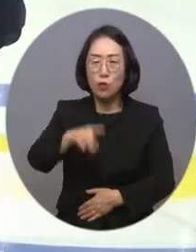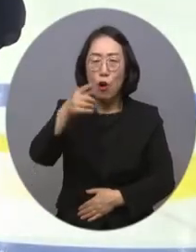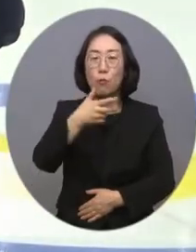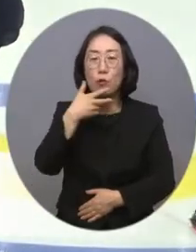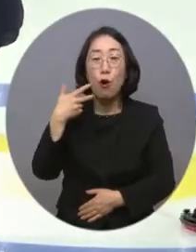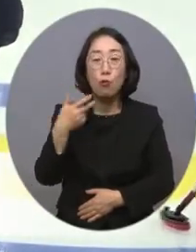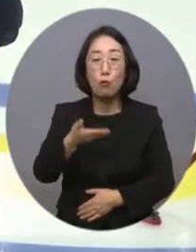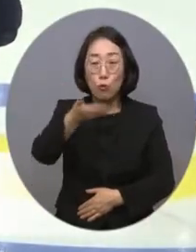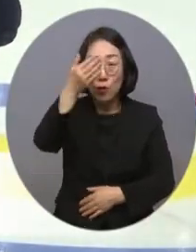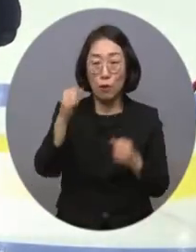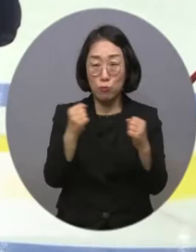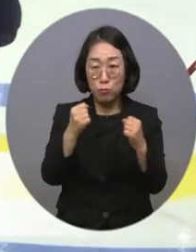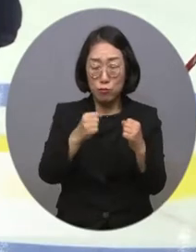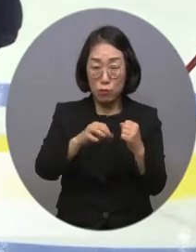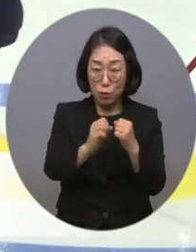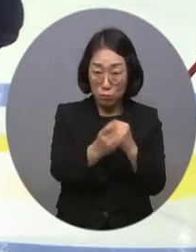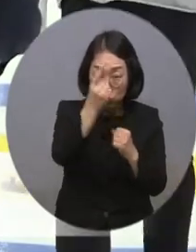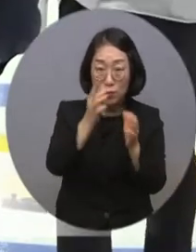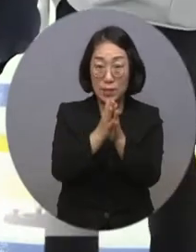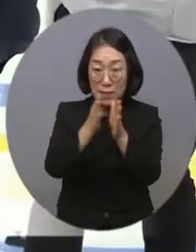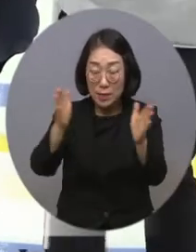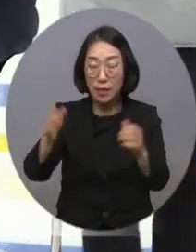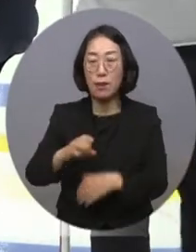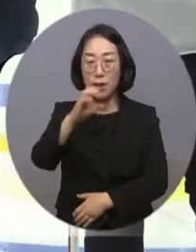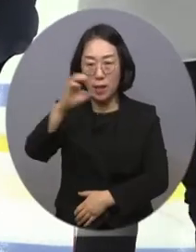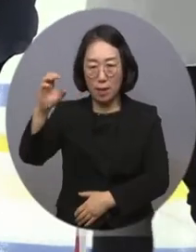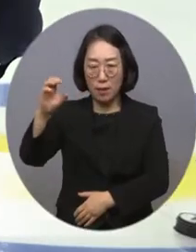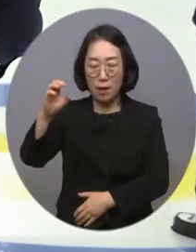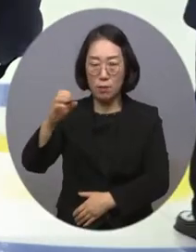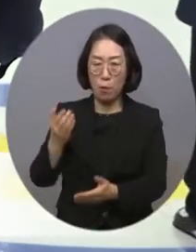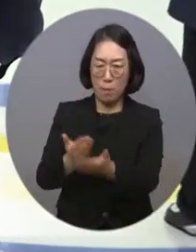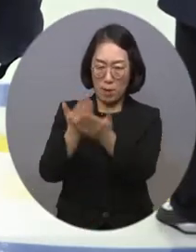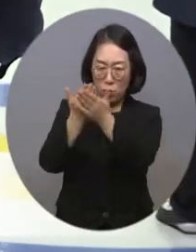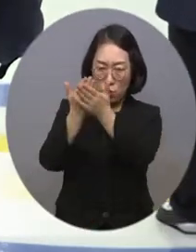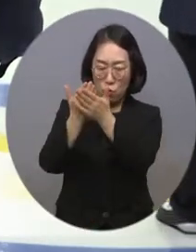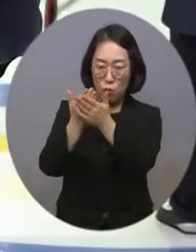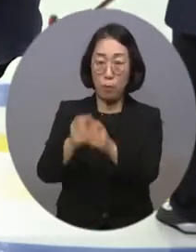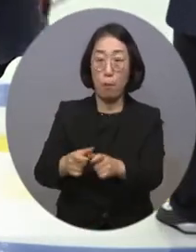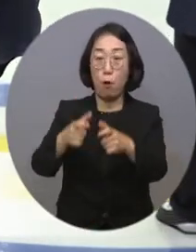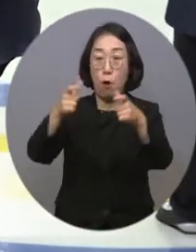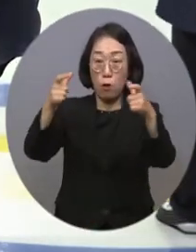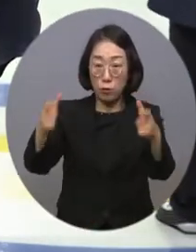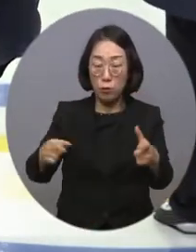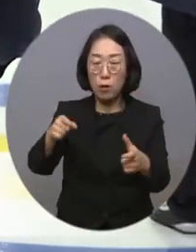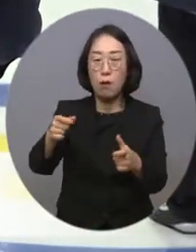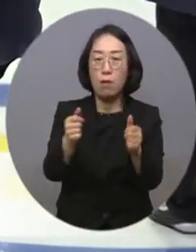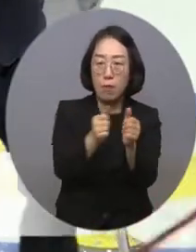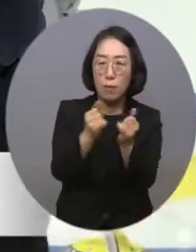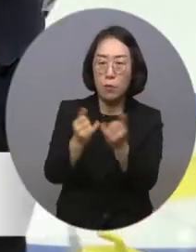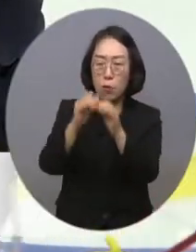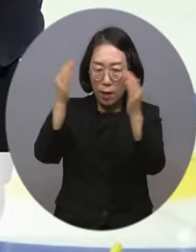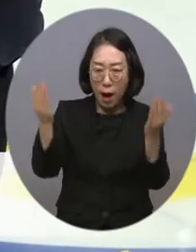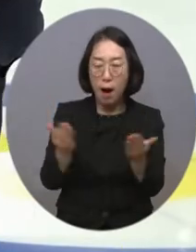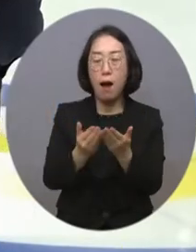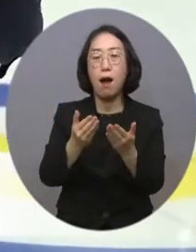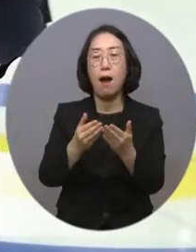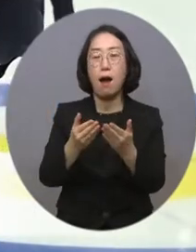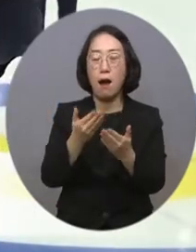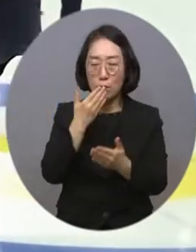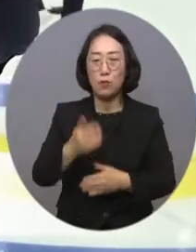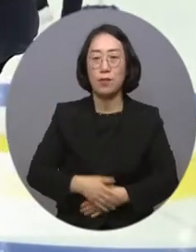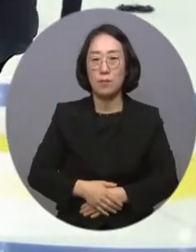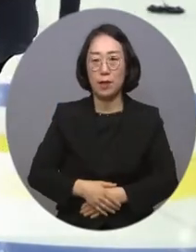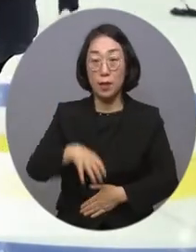유래돼서 캐나다에 이제 활성화된 종목인데요. 이렇게 남녀노소가 같이 어울려서 게임할 수 있는 종목입니다. 앞으로도